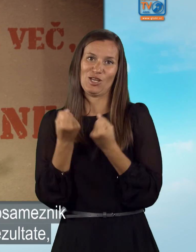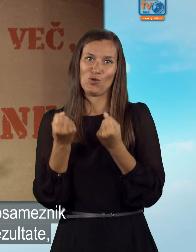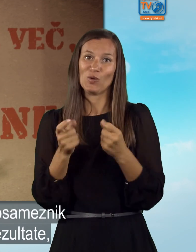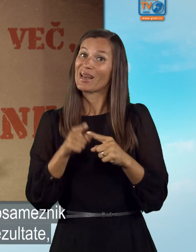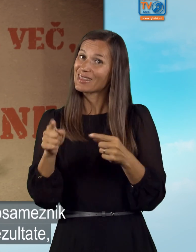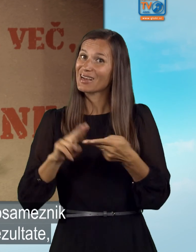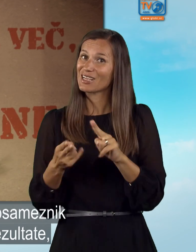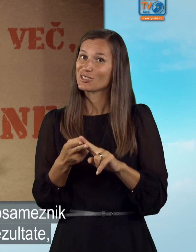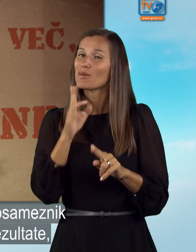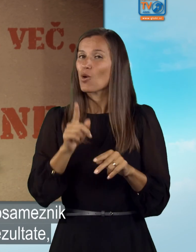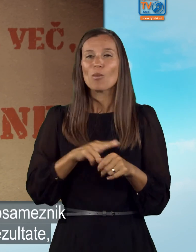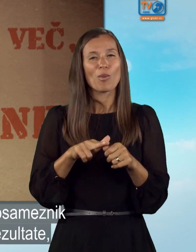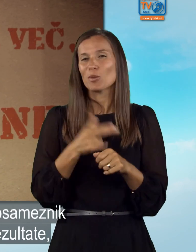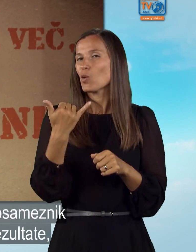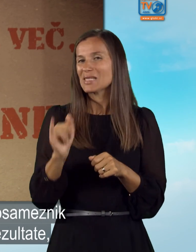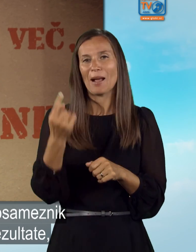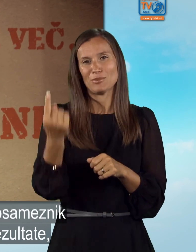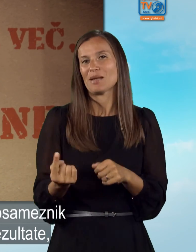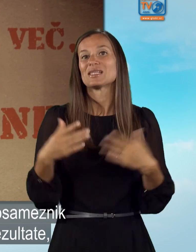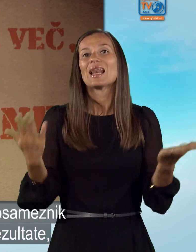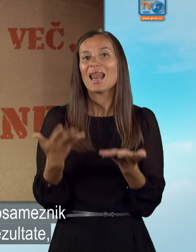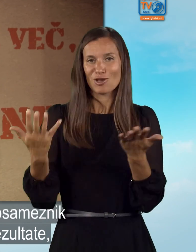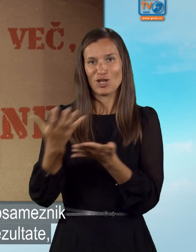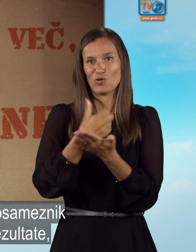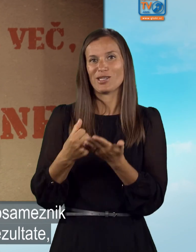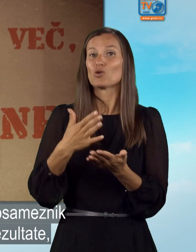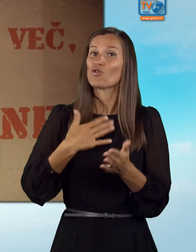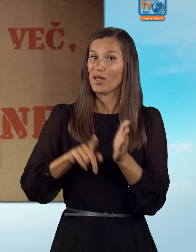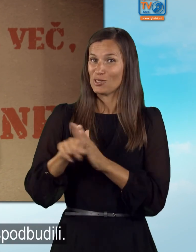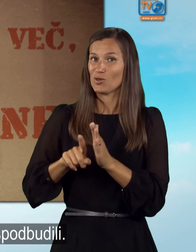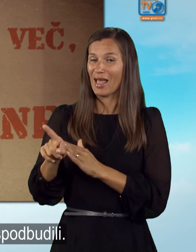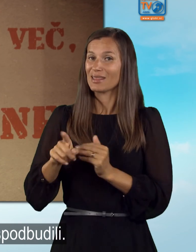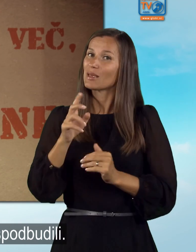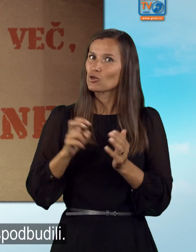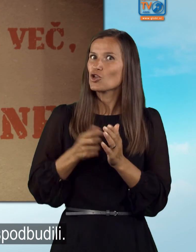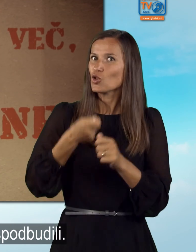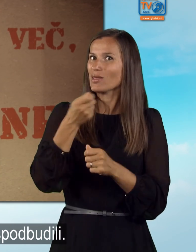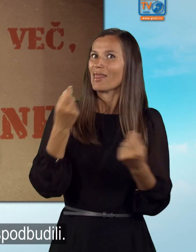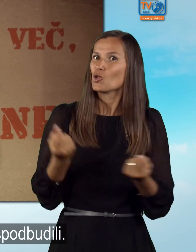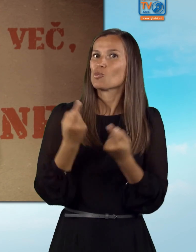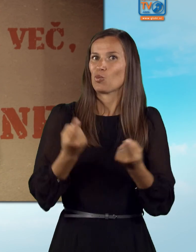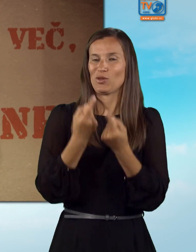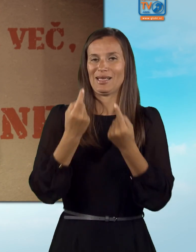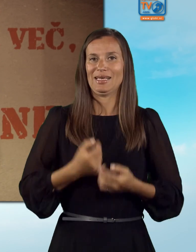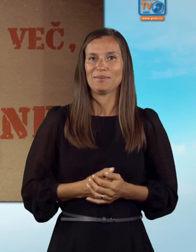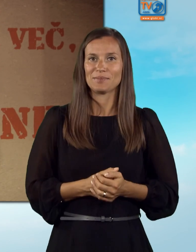ta način bo popolnoma vsak posameznik lažje dosegel svoje rezultate, ki ga bodo še dodatno spodbudili.